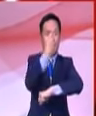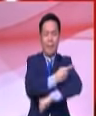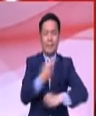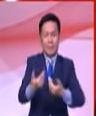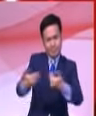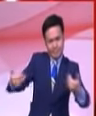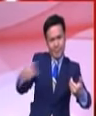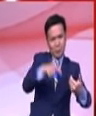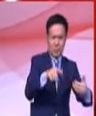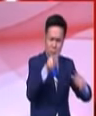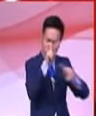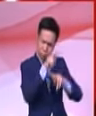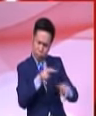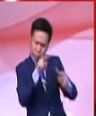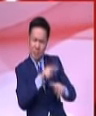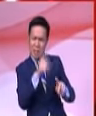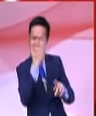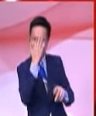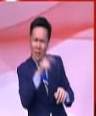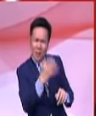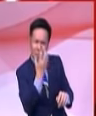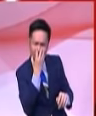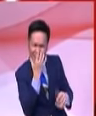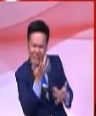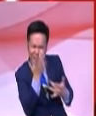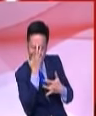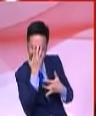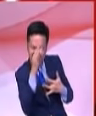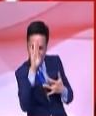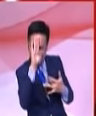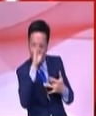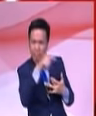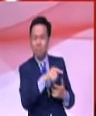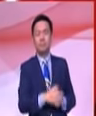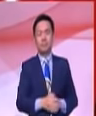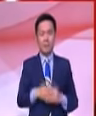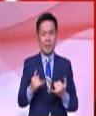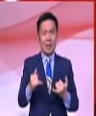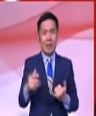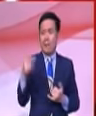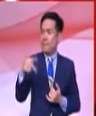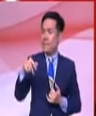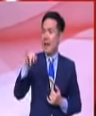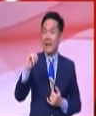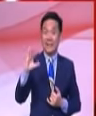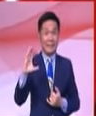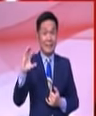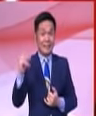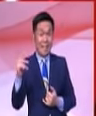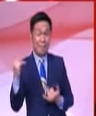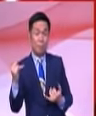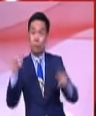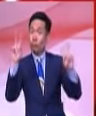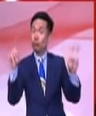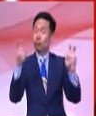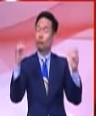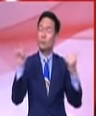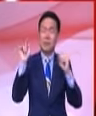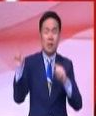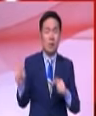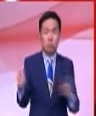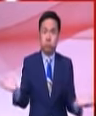Penduduk luar bandar diminta sama-sama menjayakan program imunisasi COVID-19 kebangsaan PICK yang sedang kiat